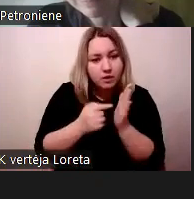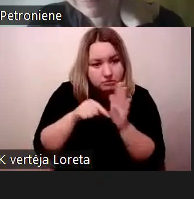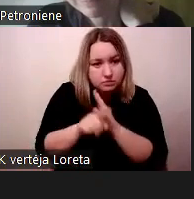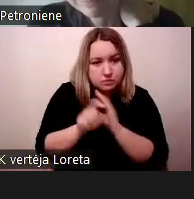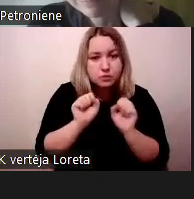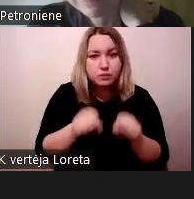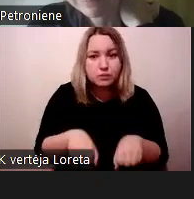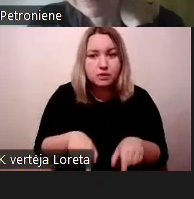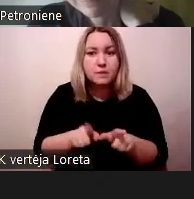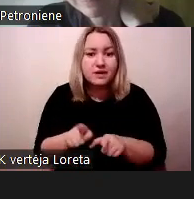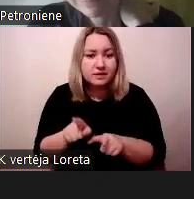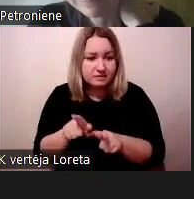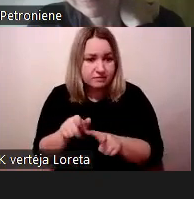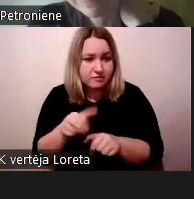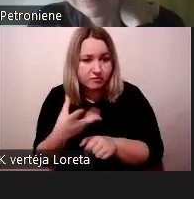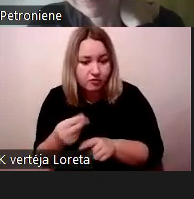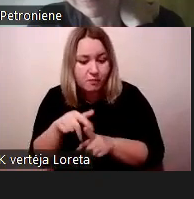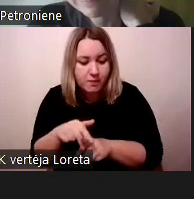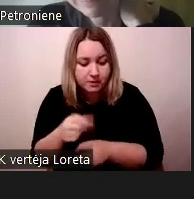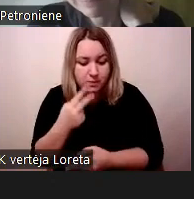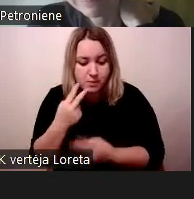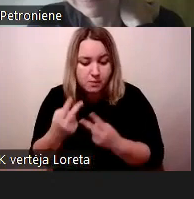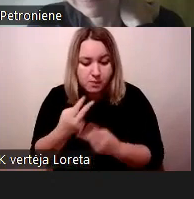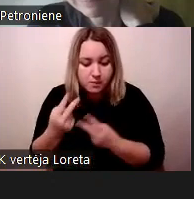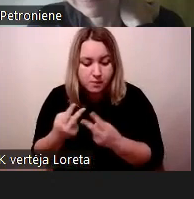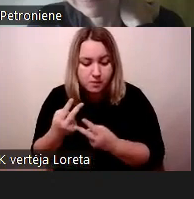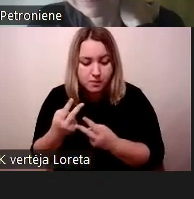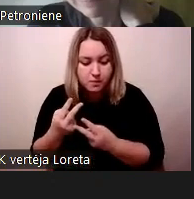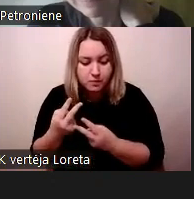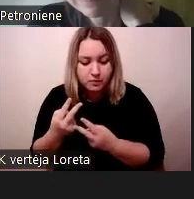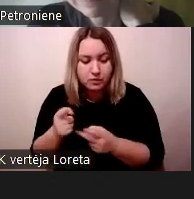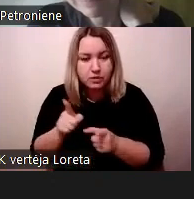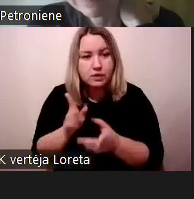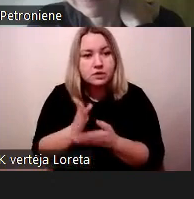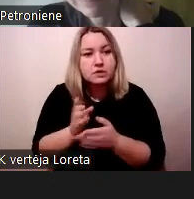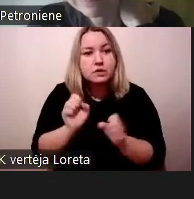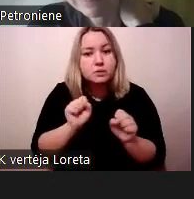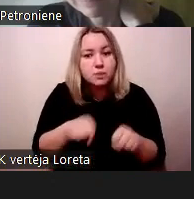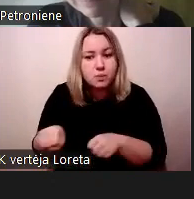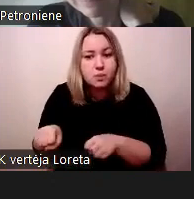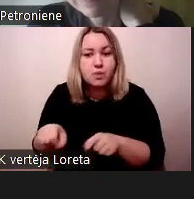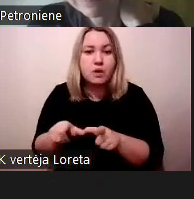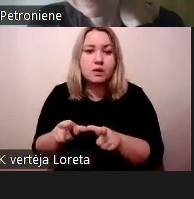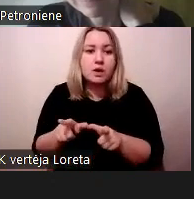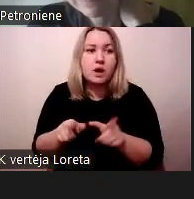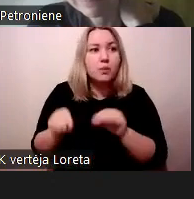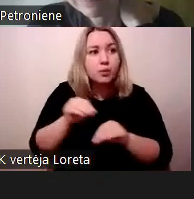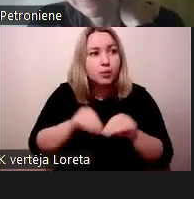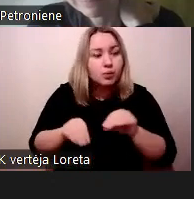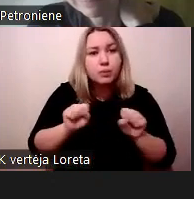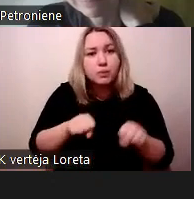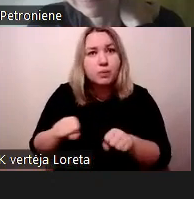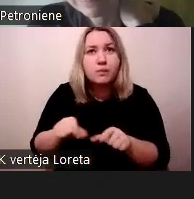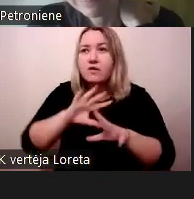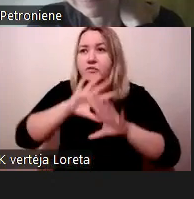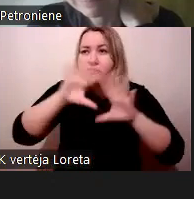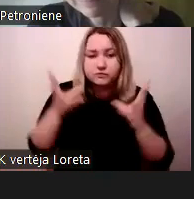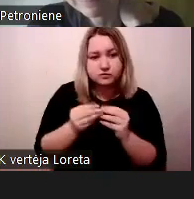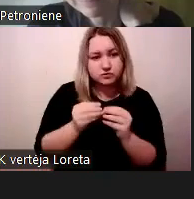komunikacijos praktikos matomumą bei pritaikomumą, suteikiant galimybės būti kūrybingiams visose